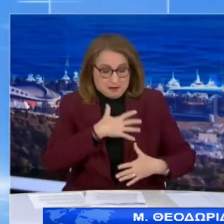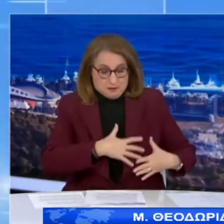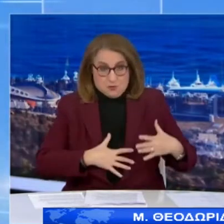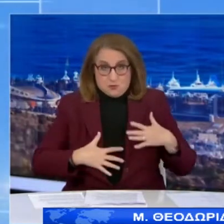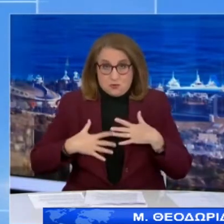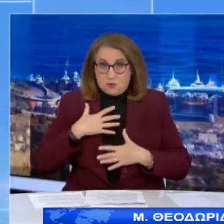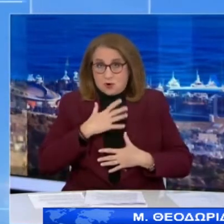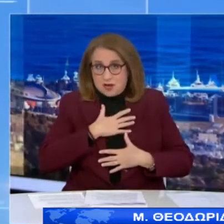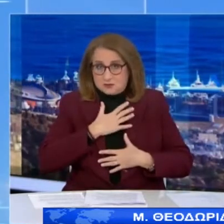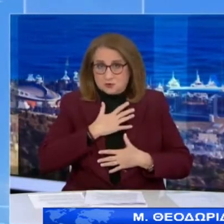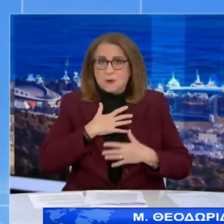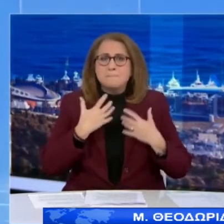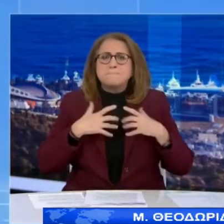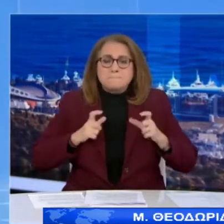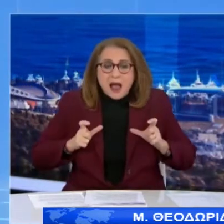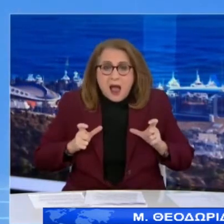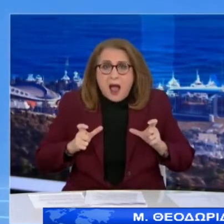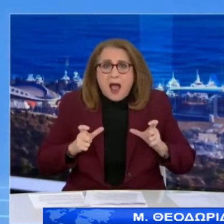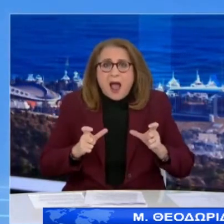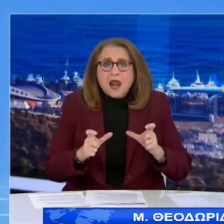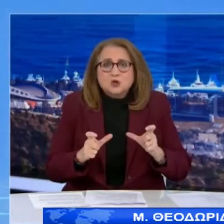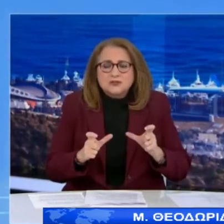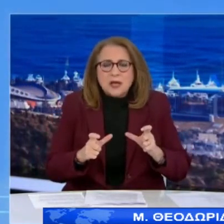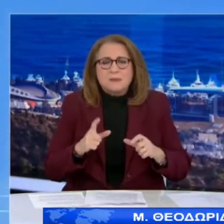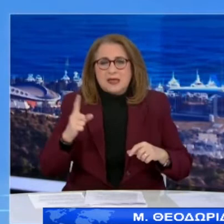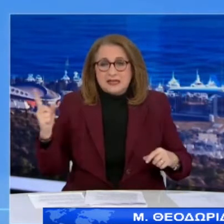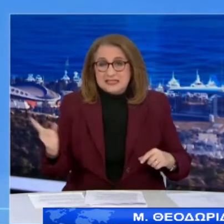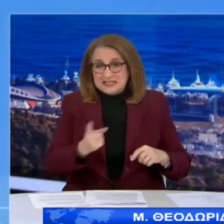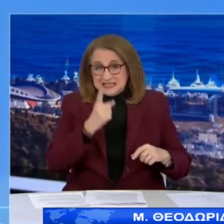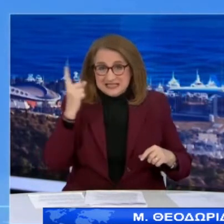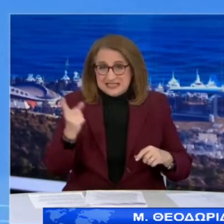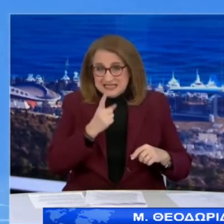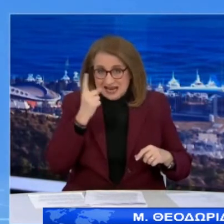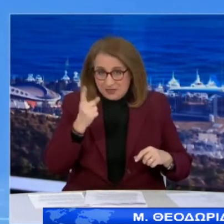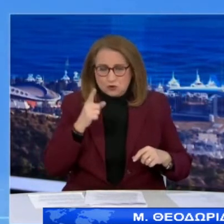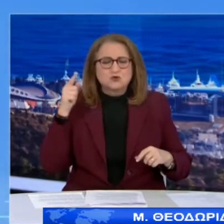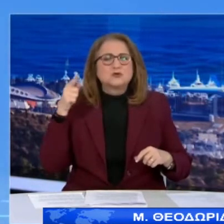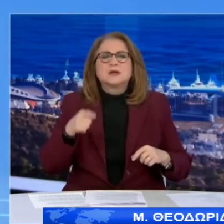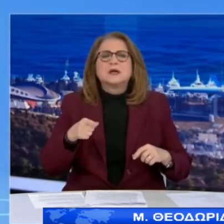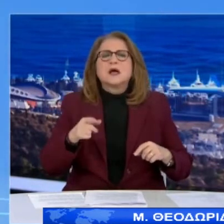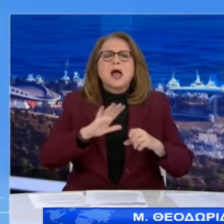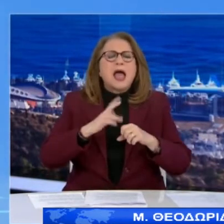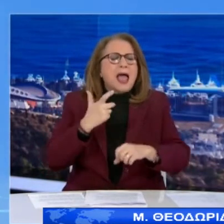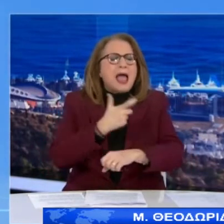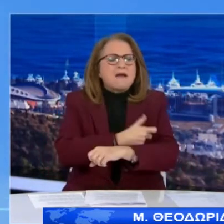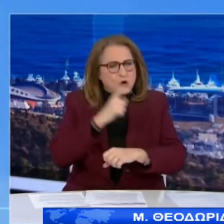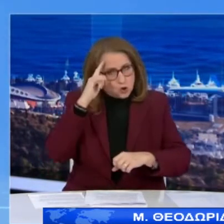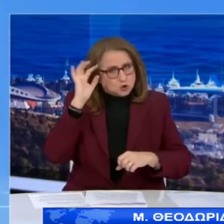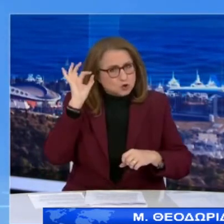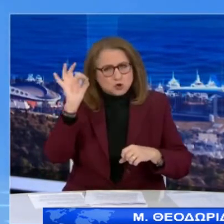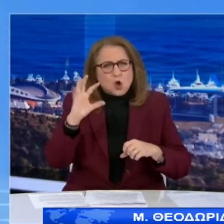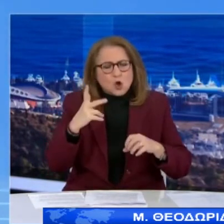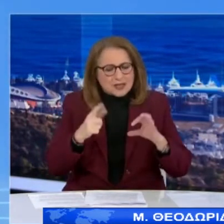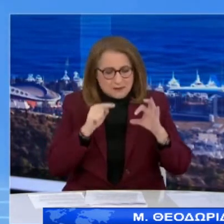για τη συγκεκριμένη περίπτωση για τον κορονοϊό στην επιφανειακή πρωτεϊνική ακίδα του